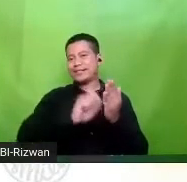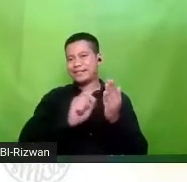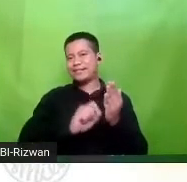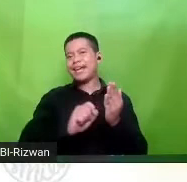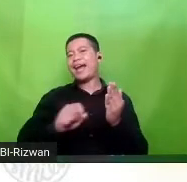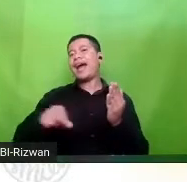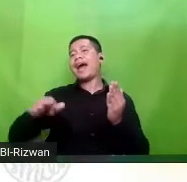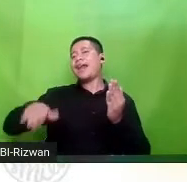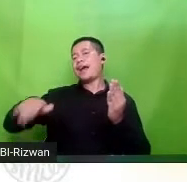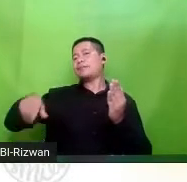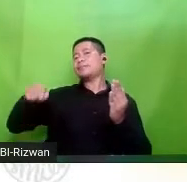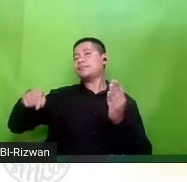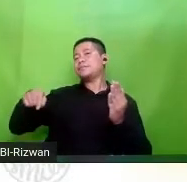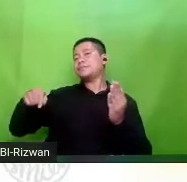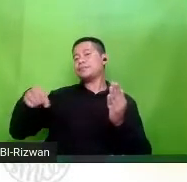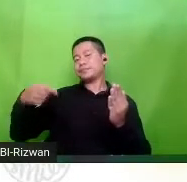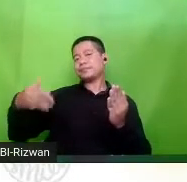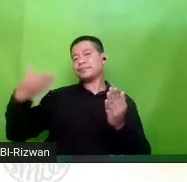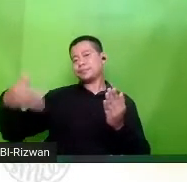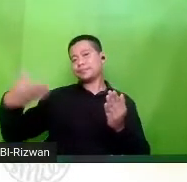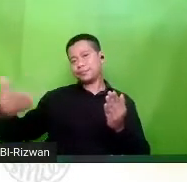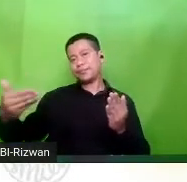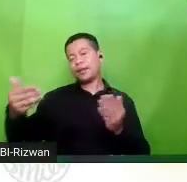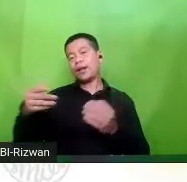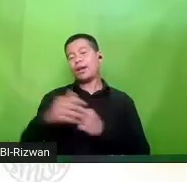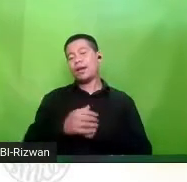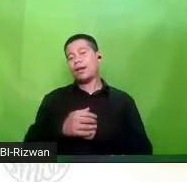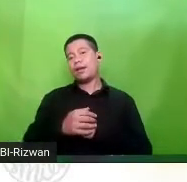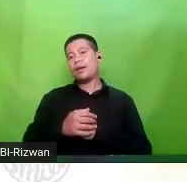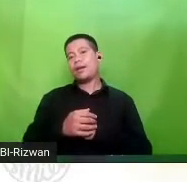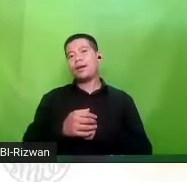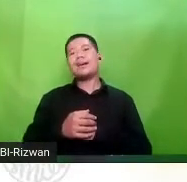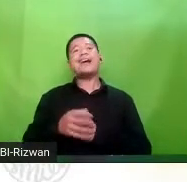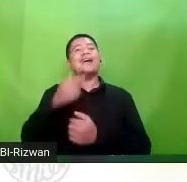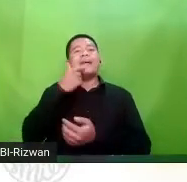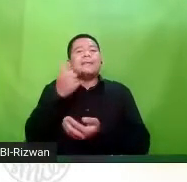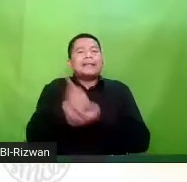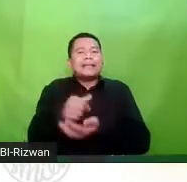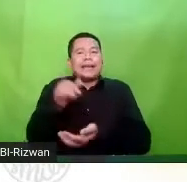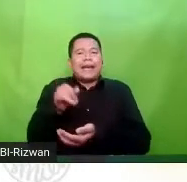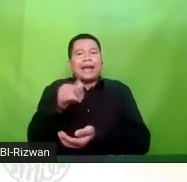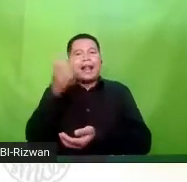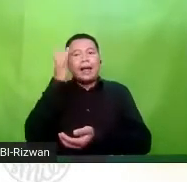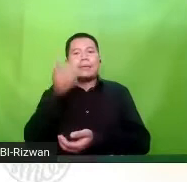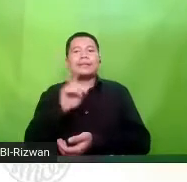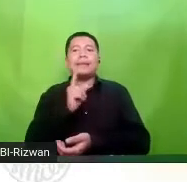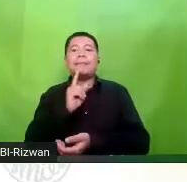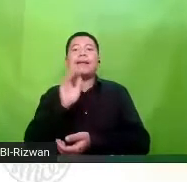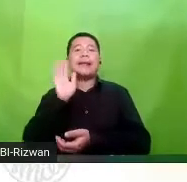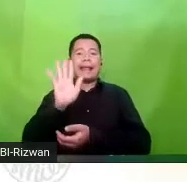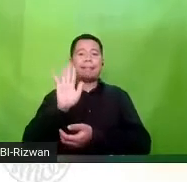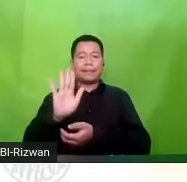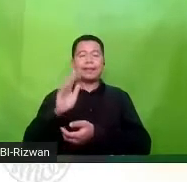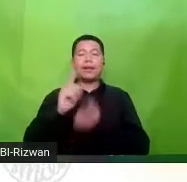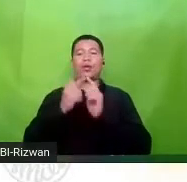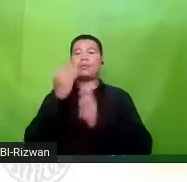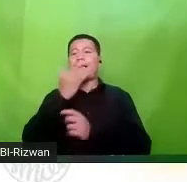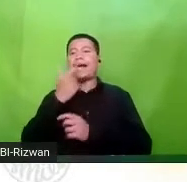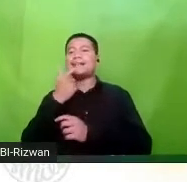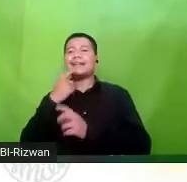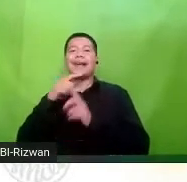bersangkutan. Nah, tentu ini jadi penting. Kenapa? Karena nanti kalau kita berbicara tentang